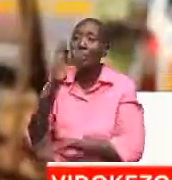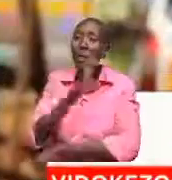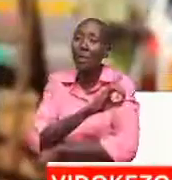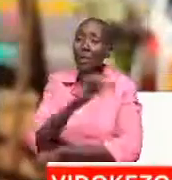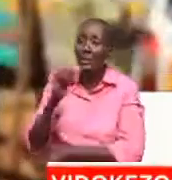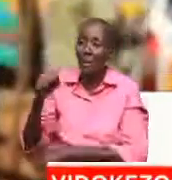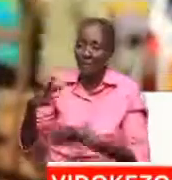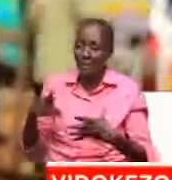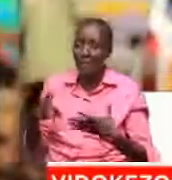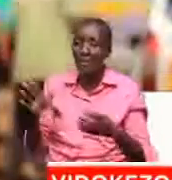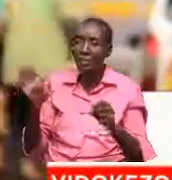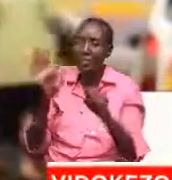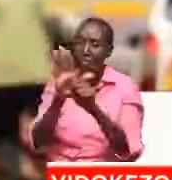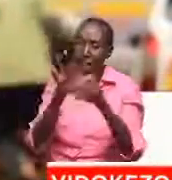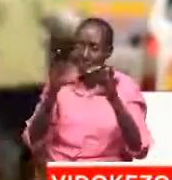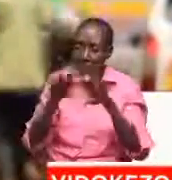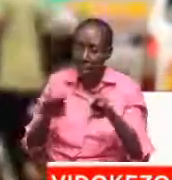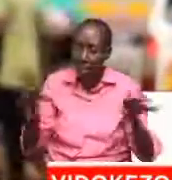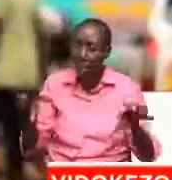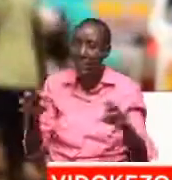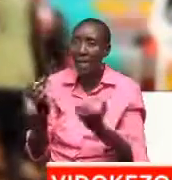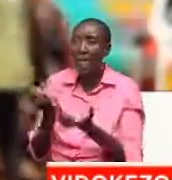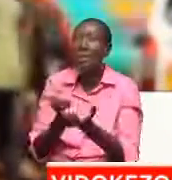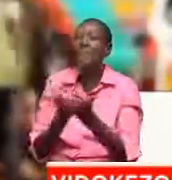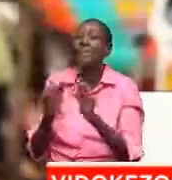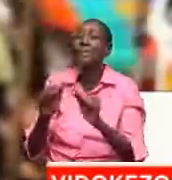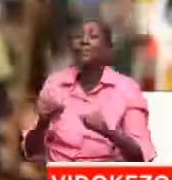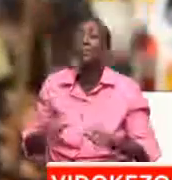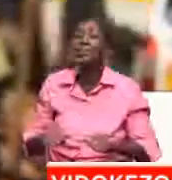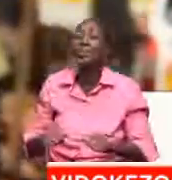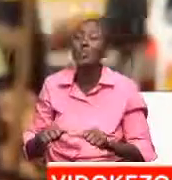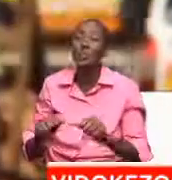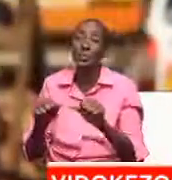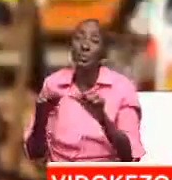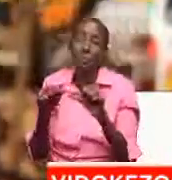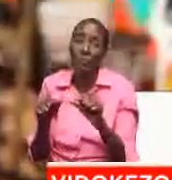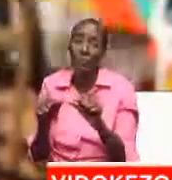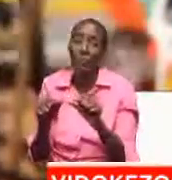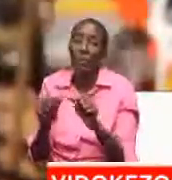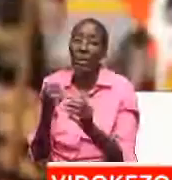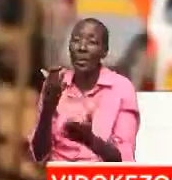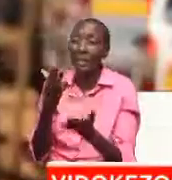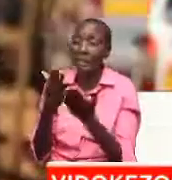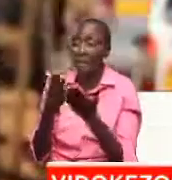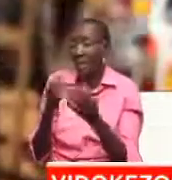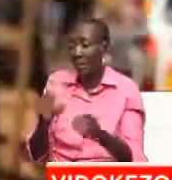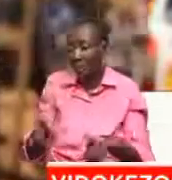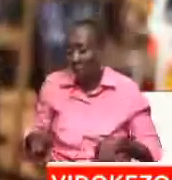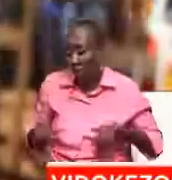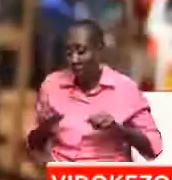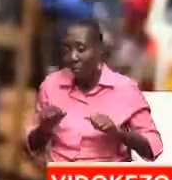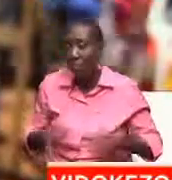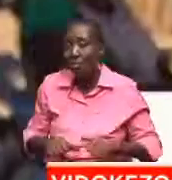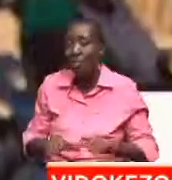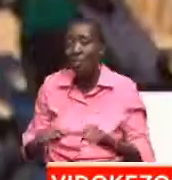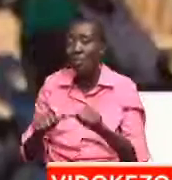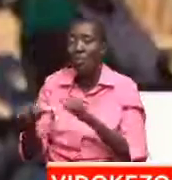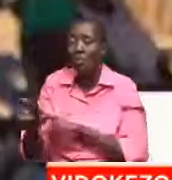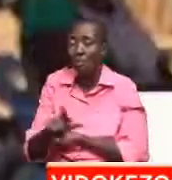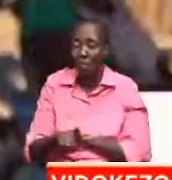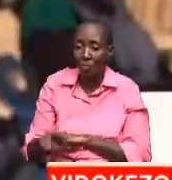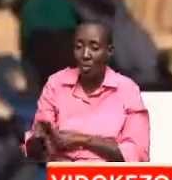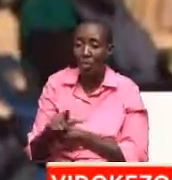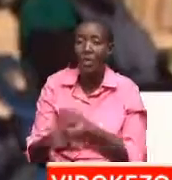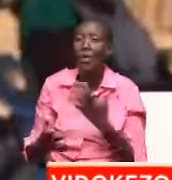congestion kubwa hapa sokoni biashara iweze kufanyika, tuone kama at least maisha itaendelea kwa watu wetu wa chini. Kwa hivyo kwa